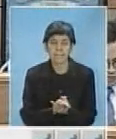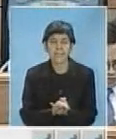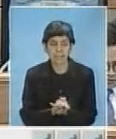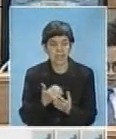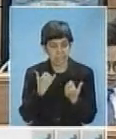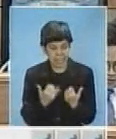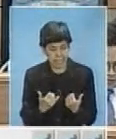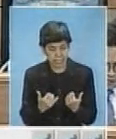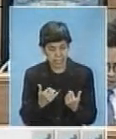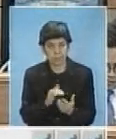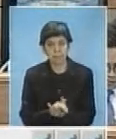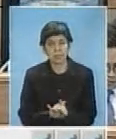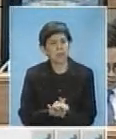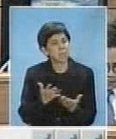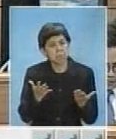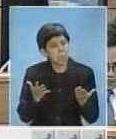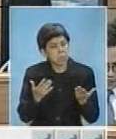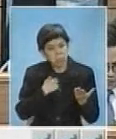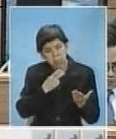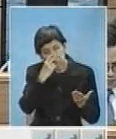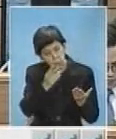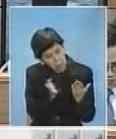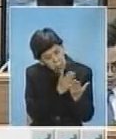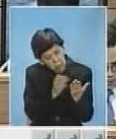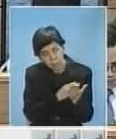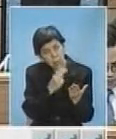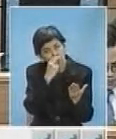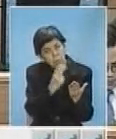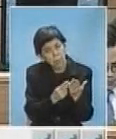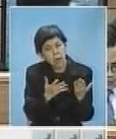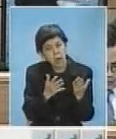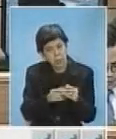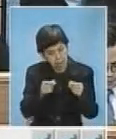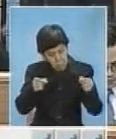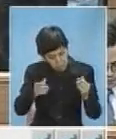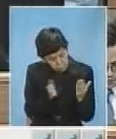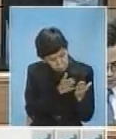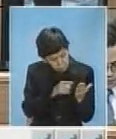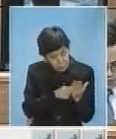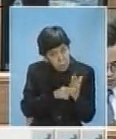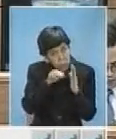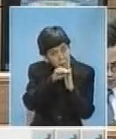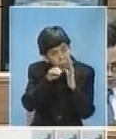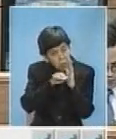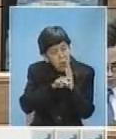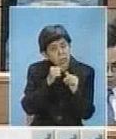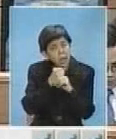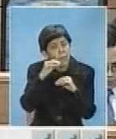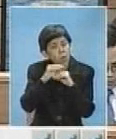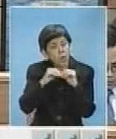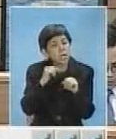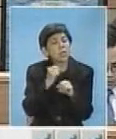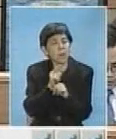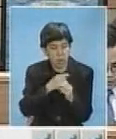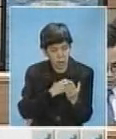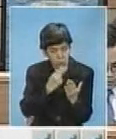ญก็คือจนถึงวันนี้ก็ยังไม่มีใครได้มีโอกาสได้เห็นเลยนะครับว่าในเล่มนั้นมีการระบุรายละเอียดโครงการไว้อย่าง